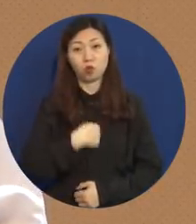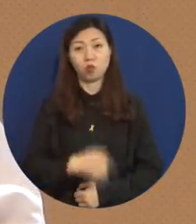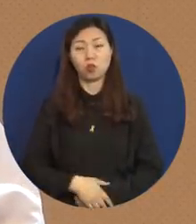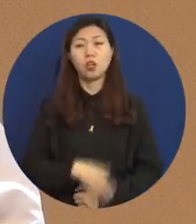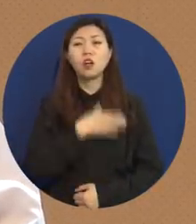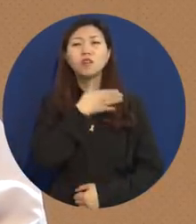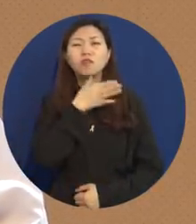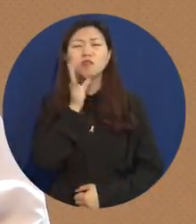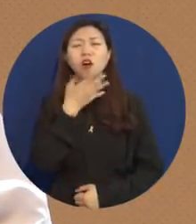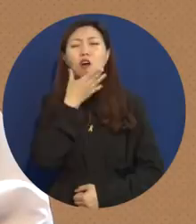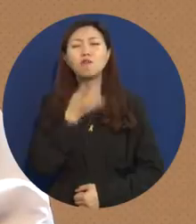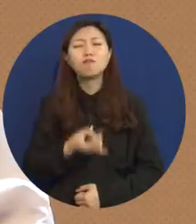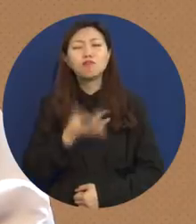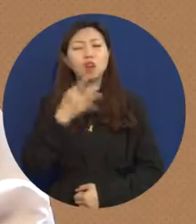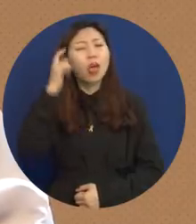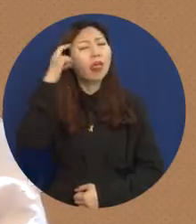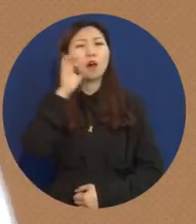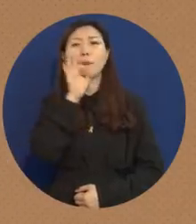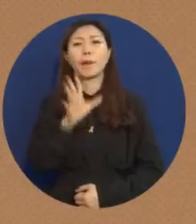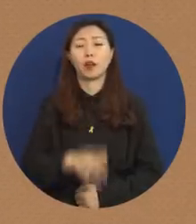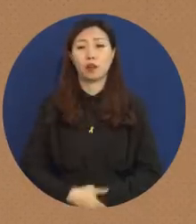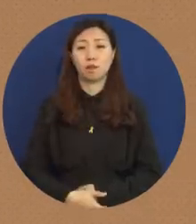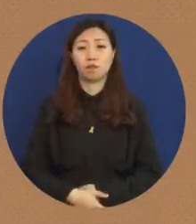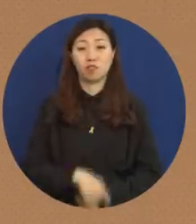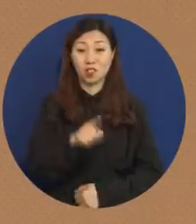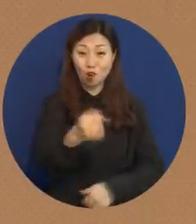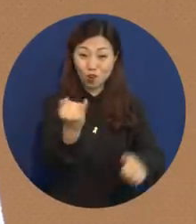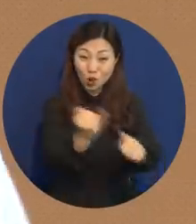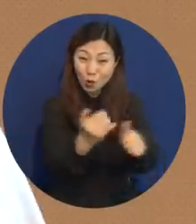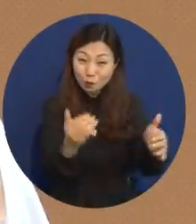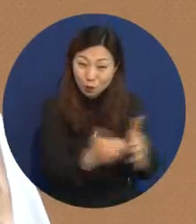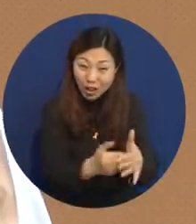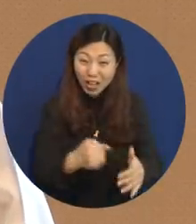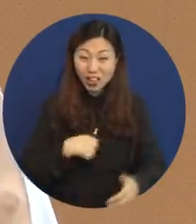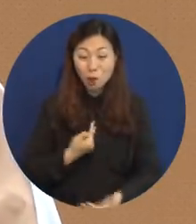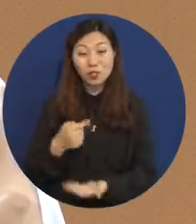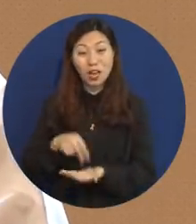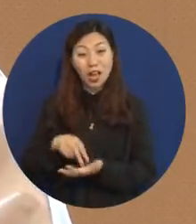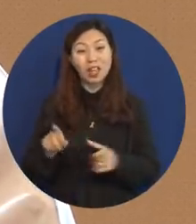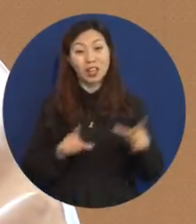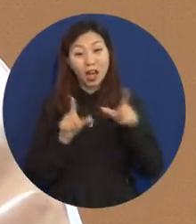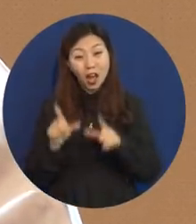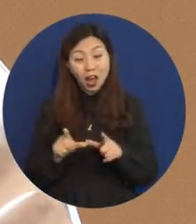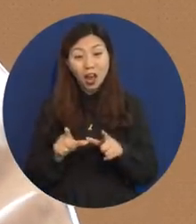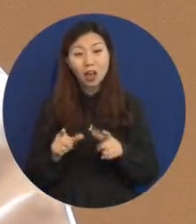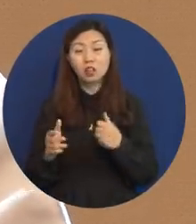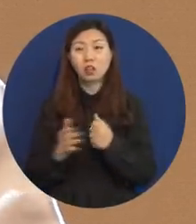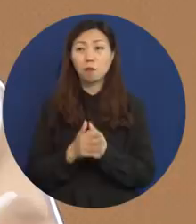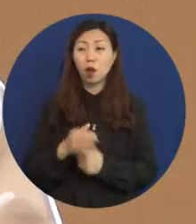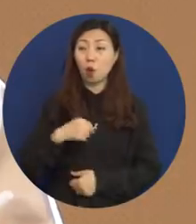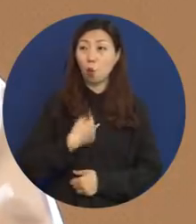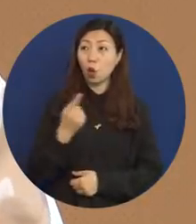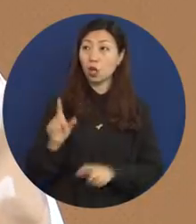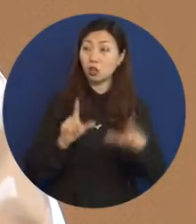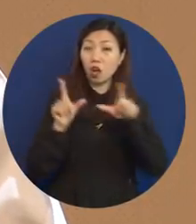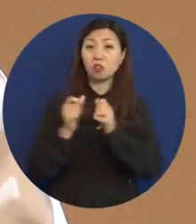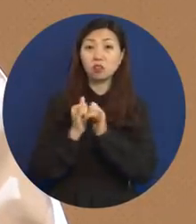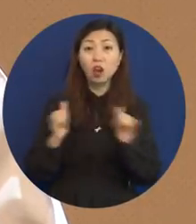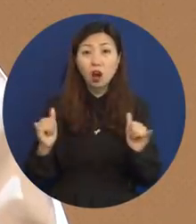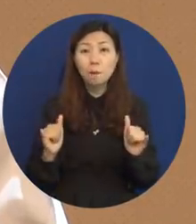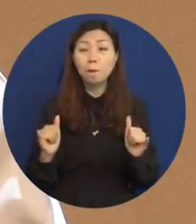늙어서 나는 불행하다 이런 생각을 안 해요. 그럼 너는 결혼했지? 나는 혼자 살지? 얼른 보면 혼자 사는